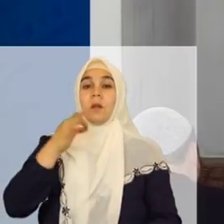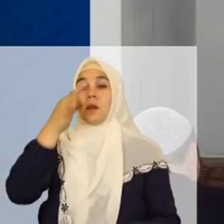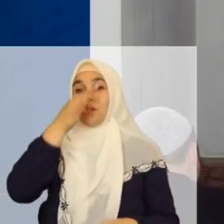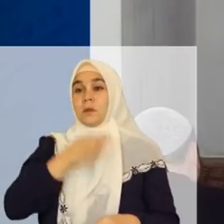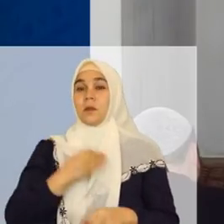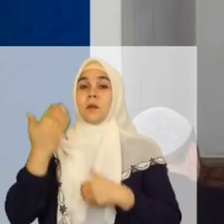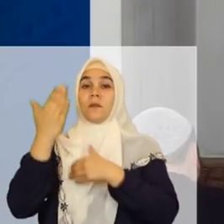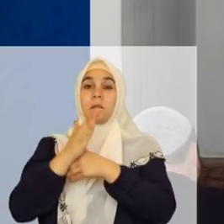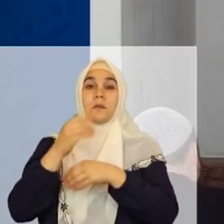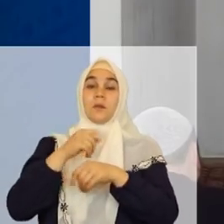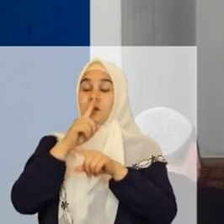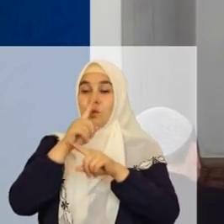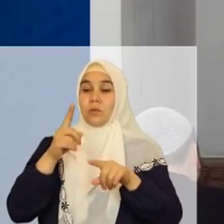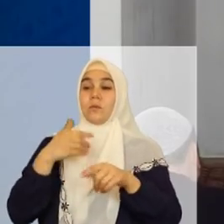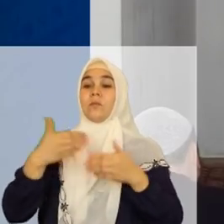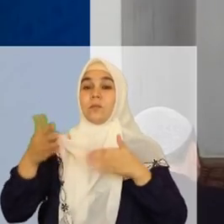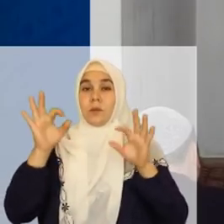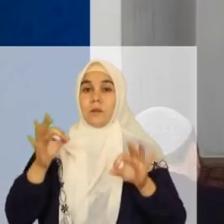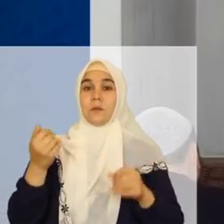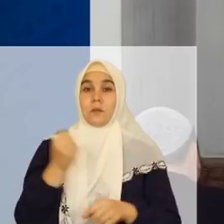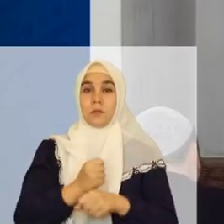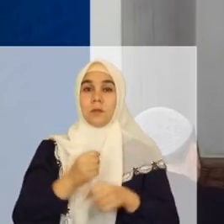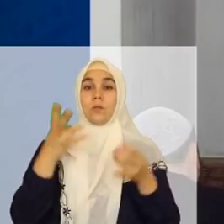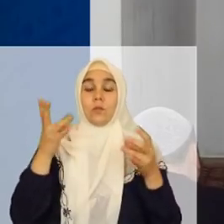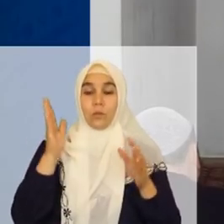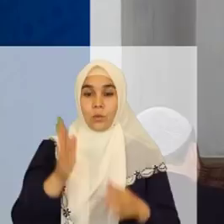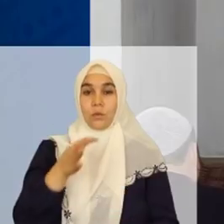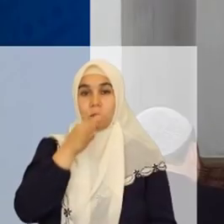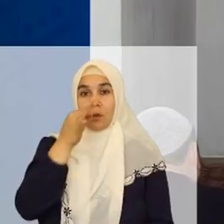aytganingdan chiqmayman, qaytarganingdan qaytaman deb.